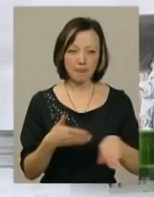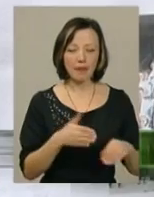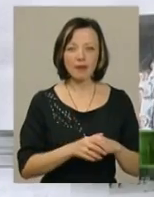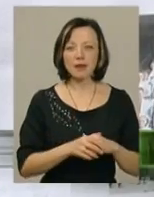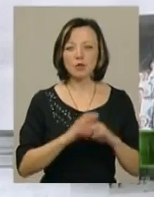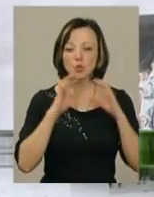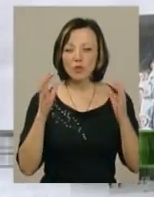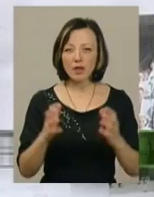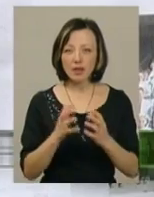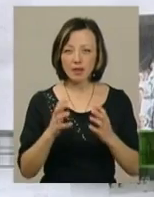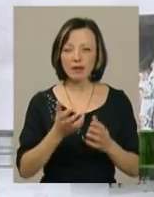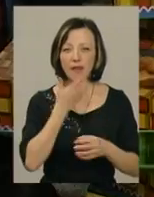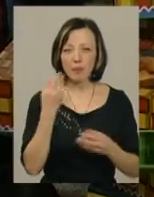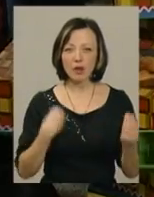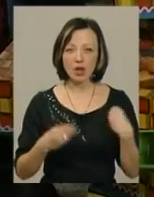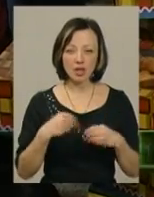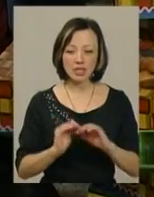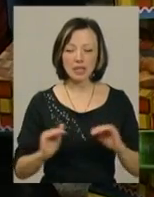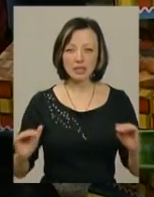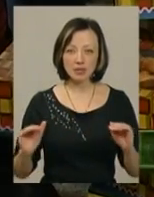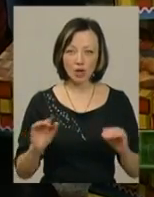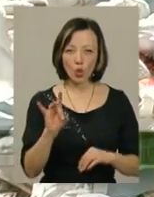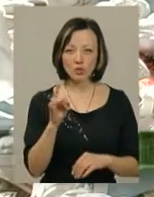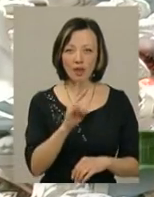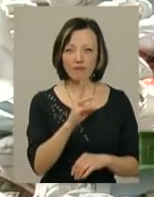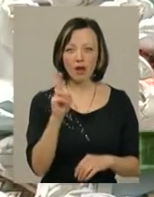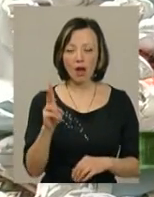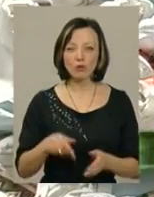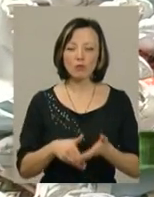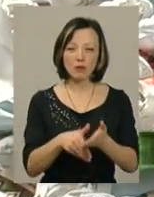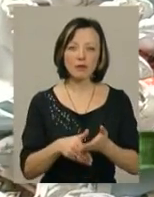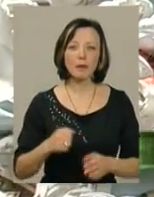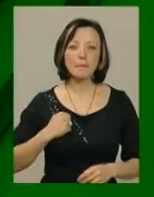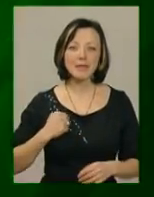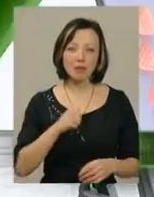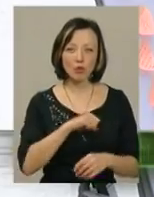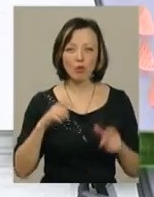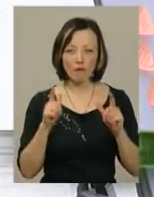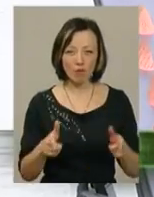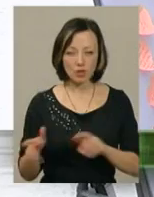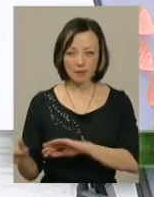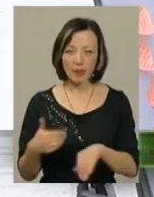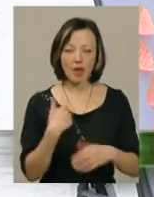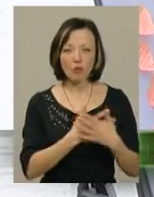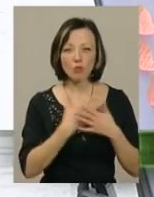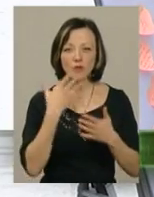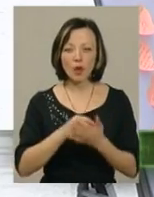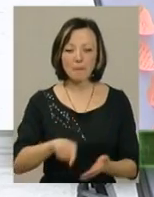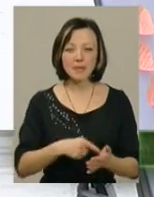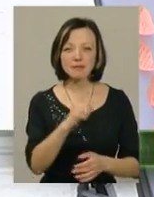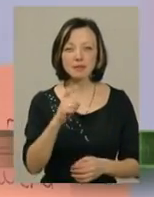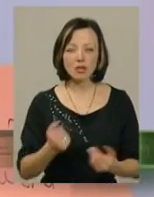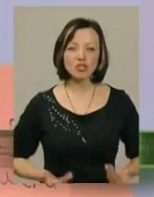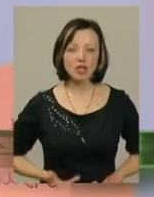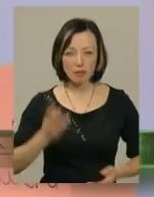теплі речі учні Ружичнянського навчально-виховного комплексу допомогли бійцям-добровольцям. «Я люблю своє місто за».